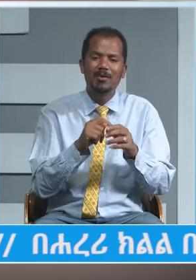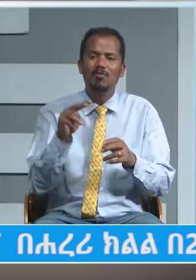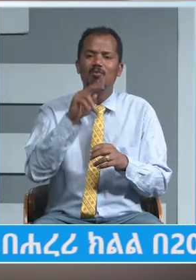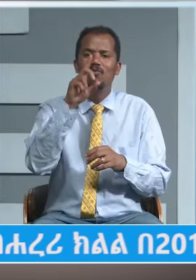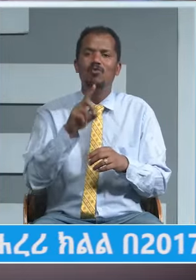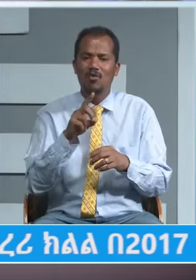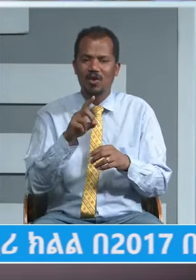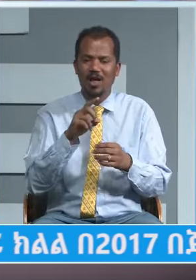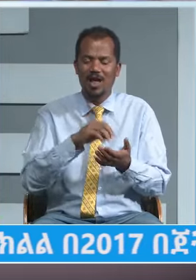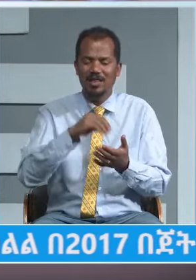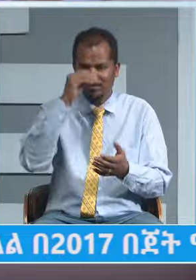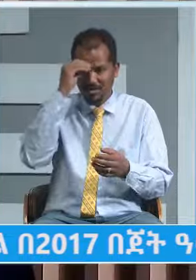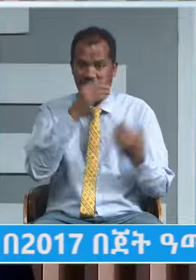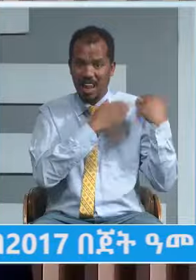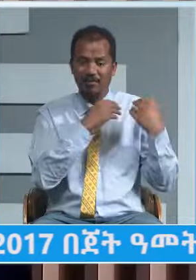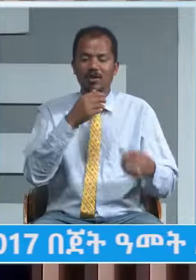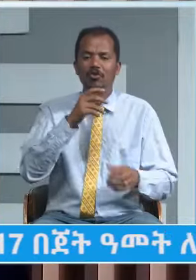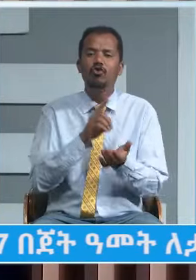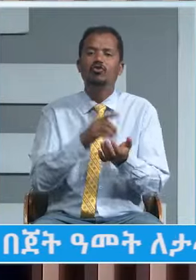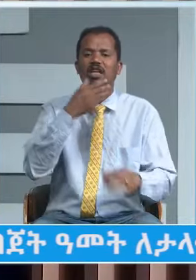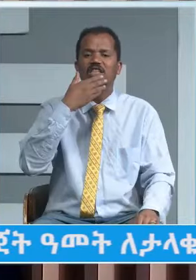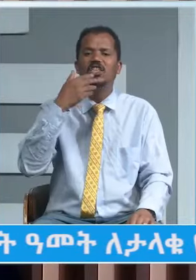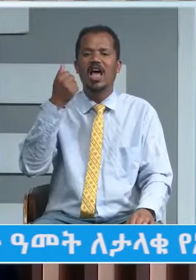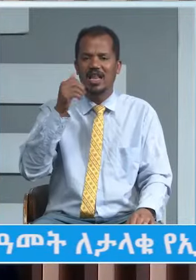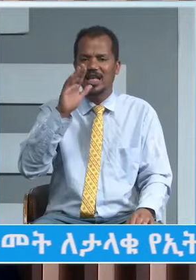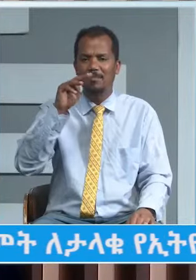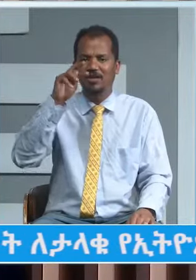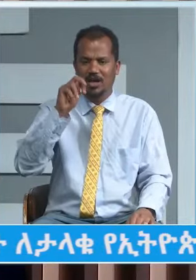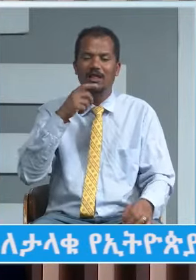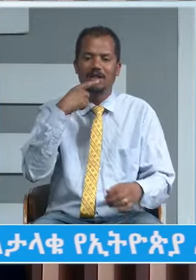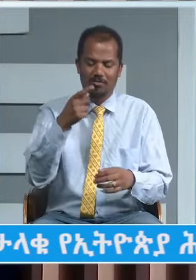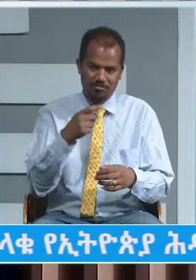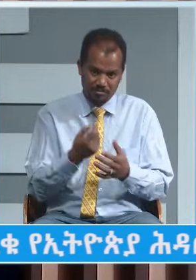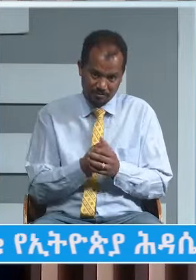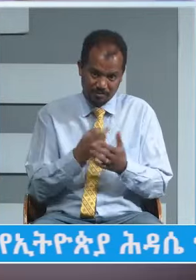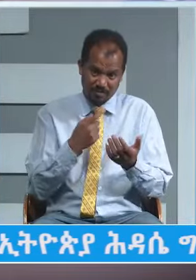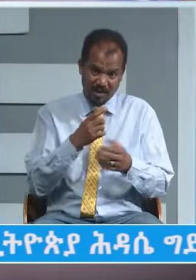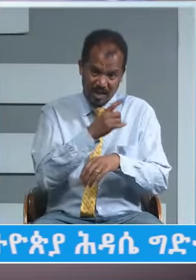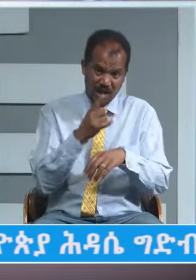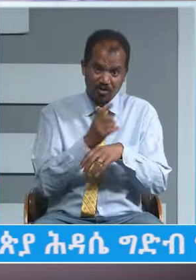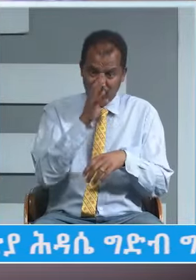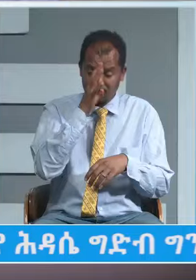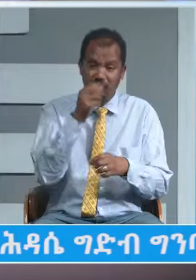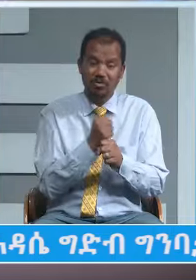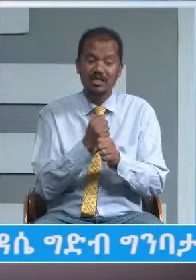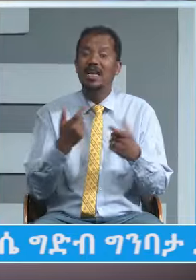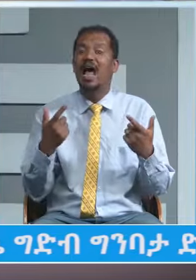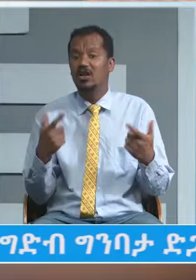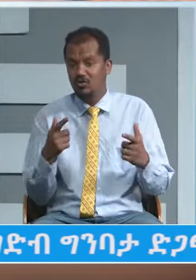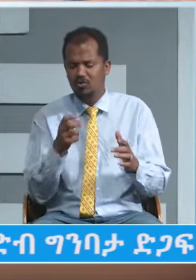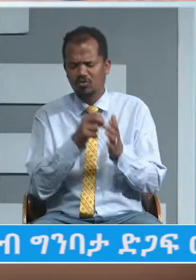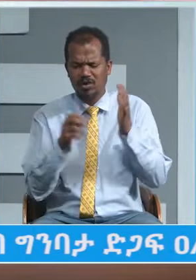በቴክኒክና ሙያ ዘርፍ ሚኒስቴር ዴታ የሆኑት ዶክተር ተሻለ በሪቻ ተናግረዋል። ሚኒስቴር ዴታው አክሎም ለዜጎች የሚፈጠሩ የስራ